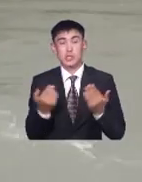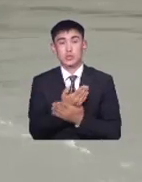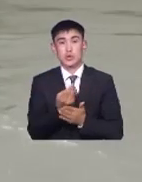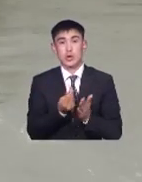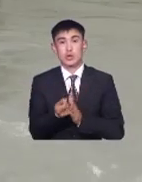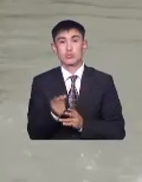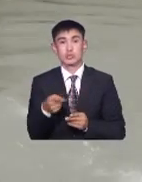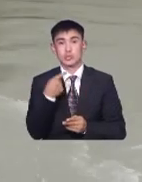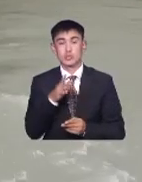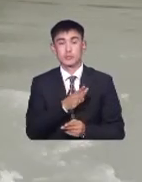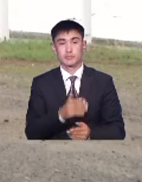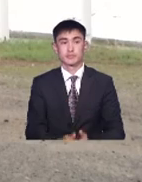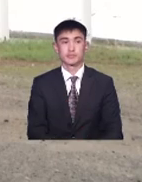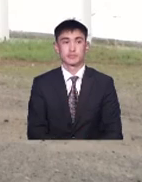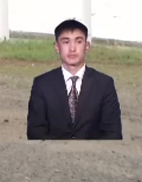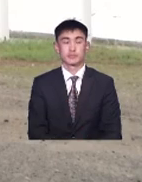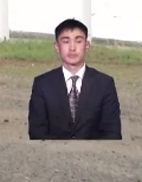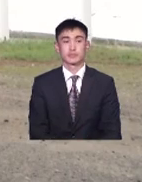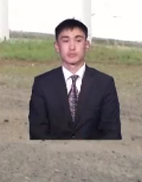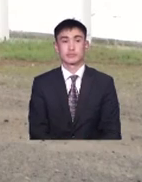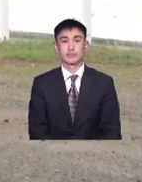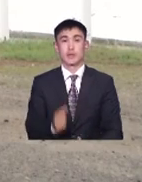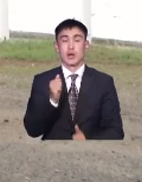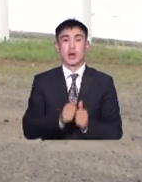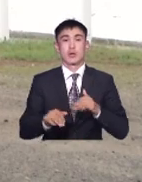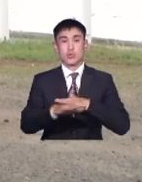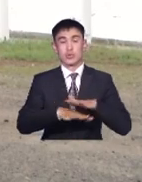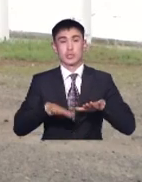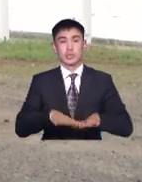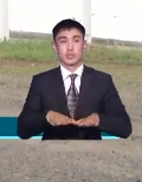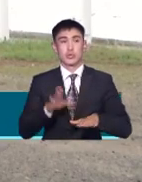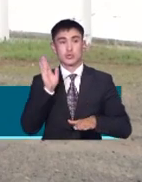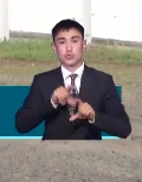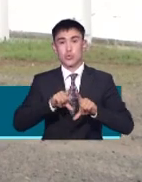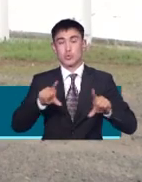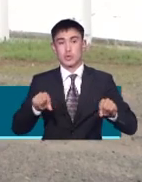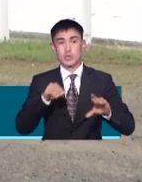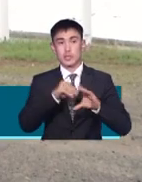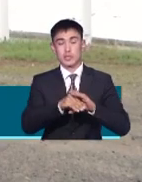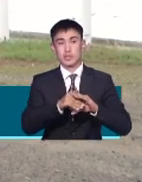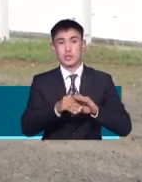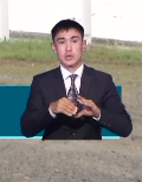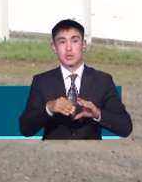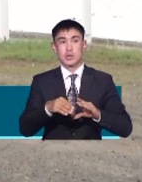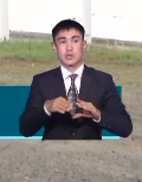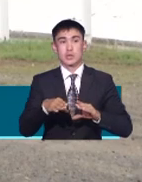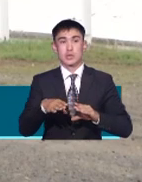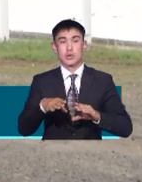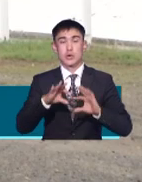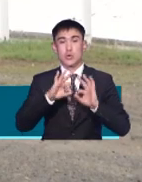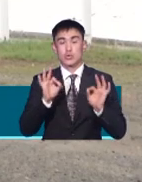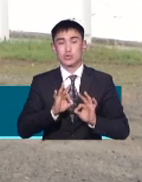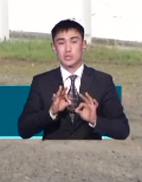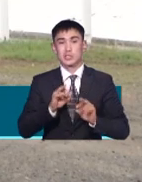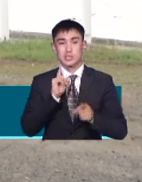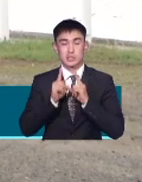қаржы бөлінсе дейді. Әр өңірдегі су қоймаларының біз осы барған кезде күздегі сессияда